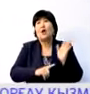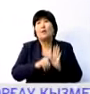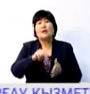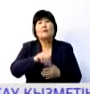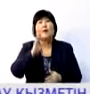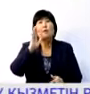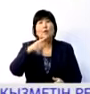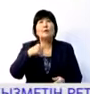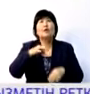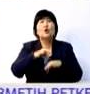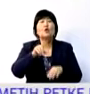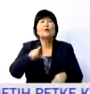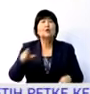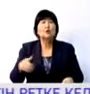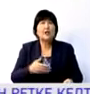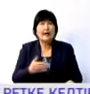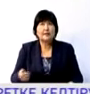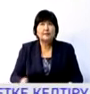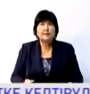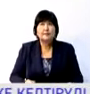болмақ, дейді ұйымдастырушылар.